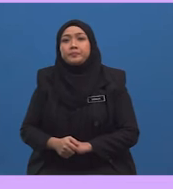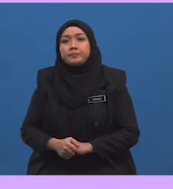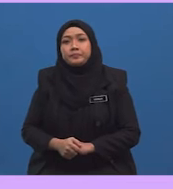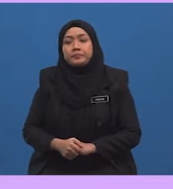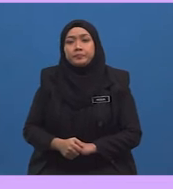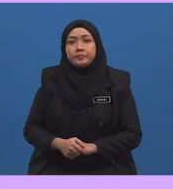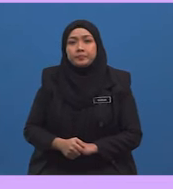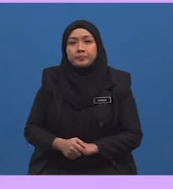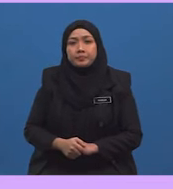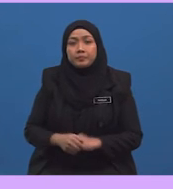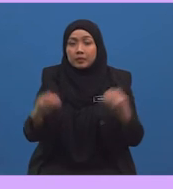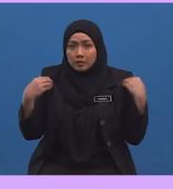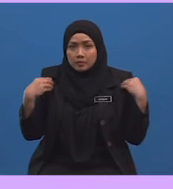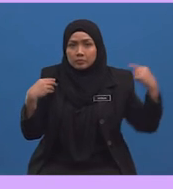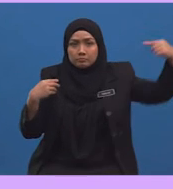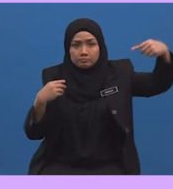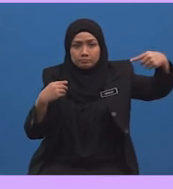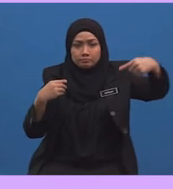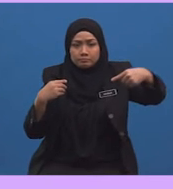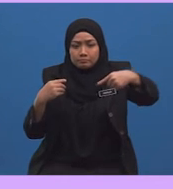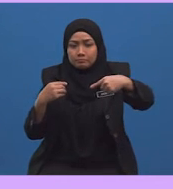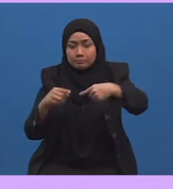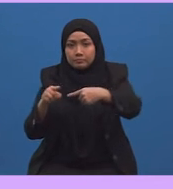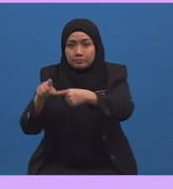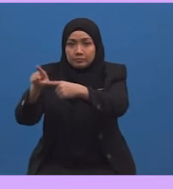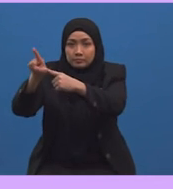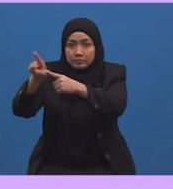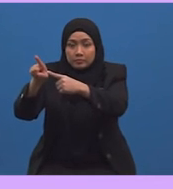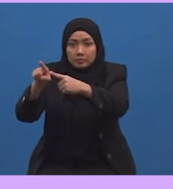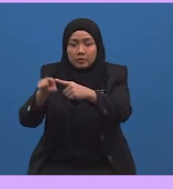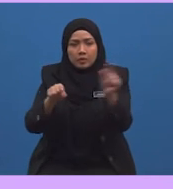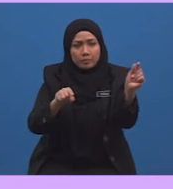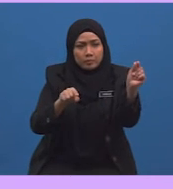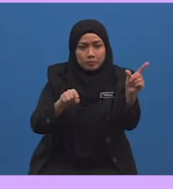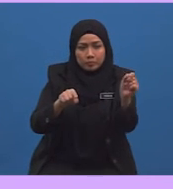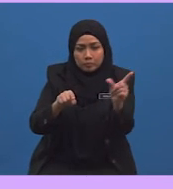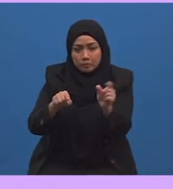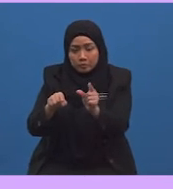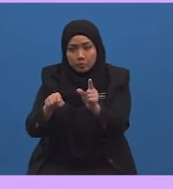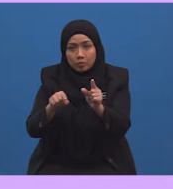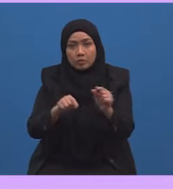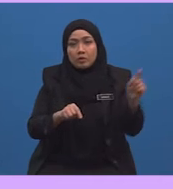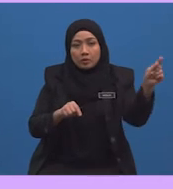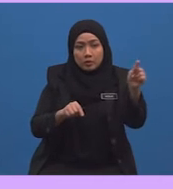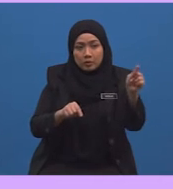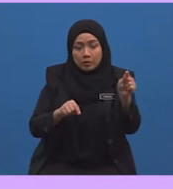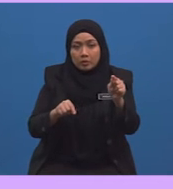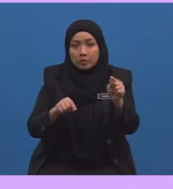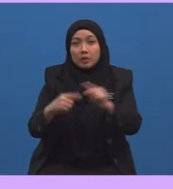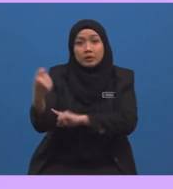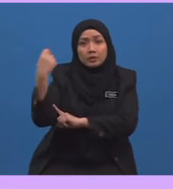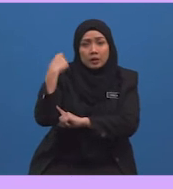panah yang tadi. Anak panah di mana garisan berputus-putus merupakan tenaga yang